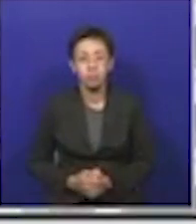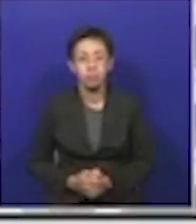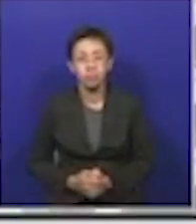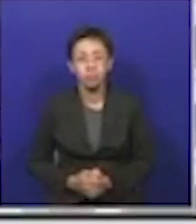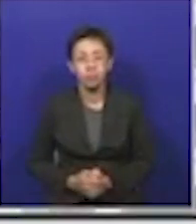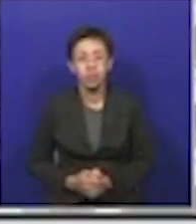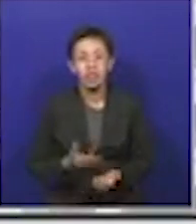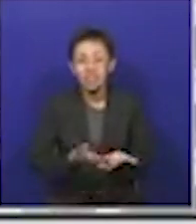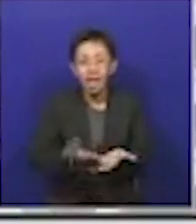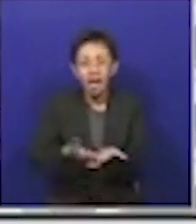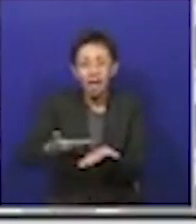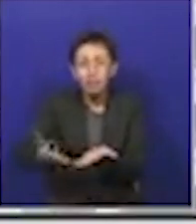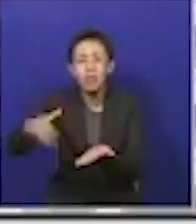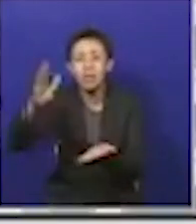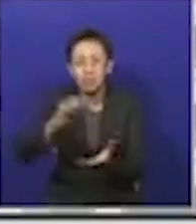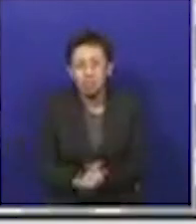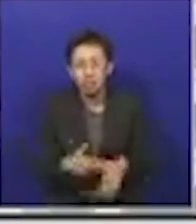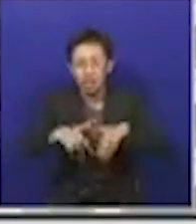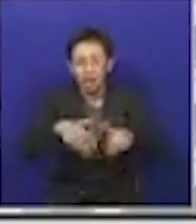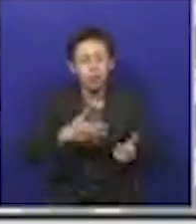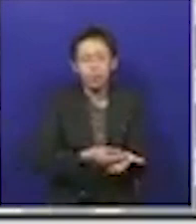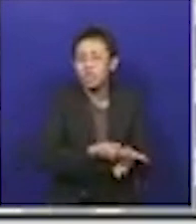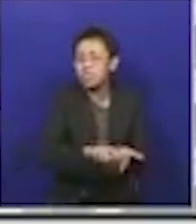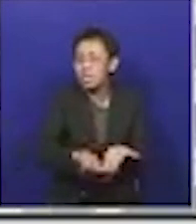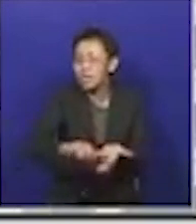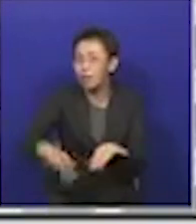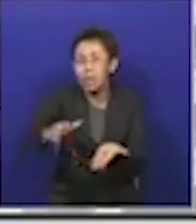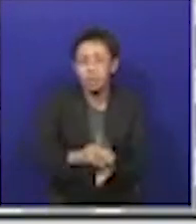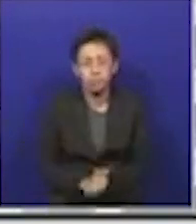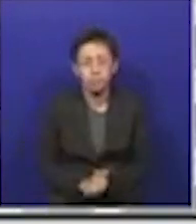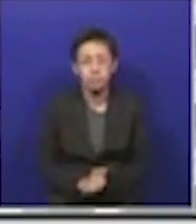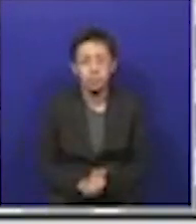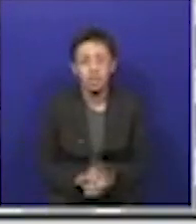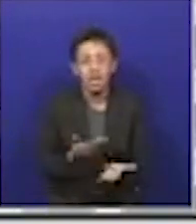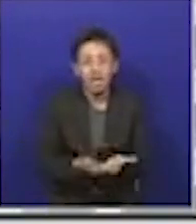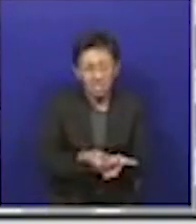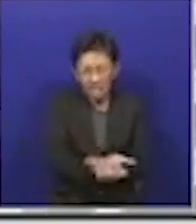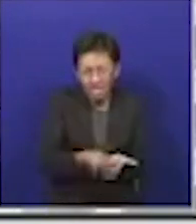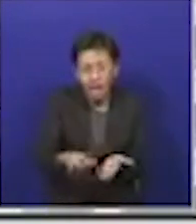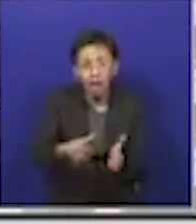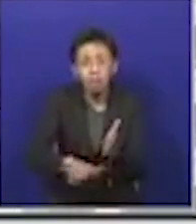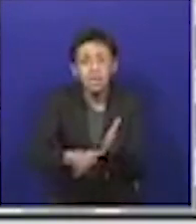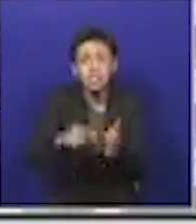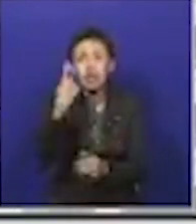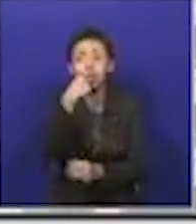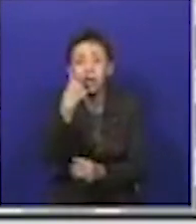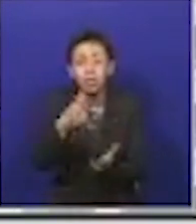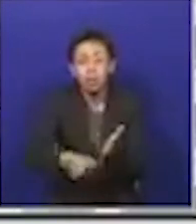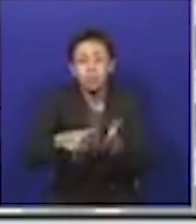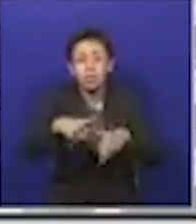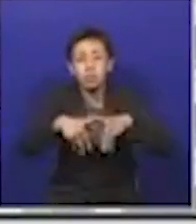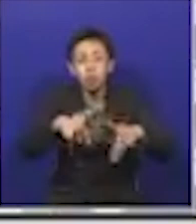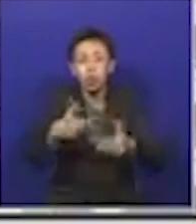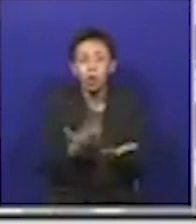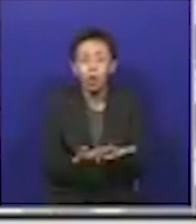แจกฮะแม่งก็แจกประชาชนไปถามว่าแจกแล้วทำไมอ่ะก็เงินภาษีเป็นของประชาชนน่ะคนรวยก็เ